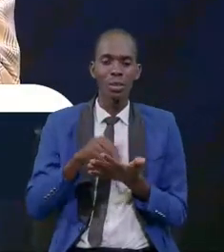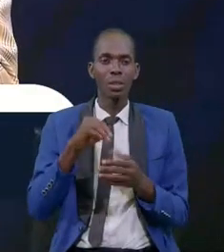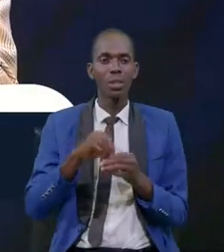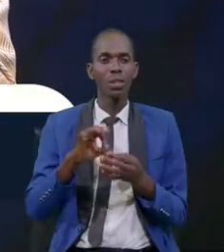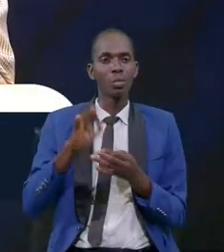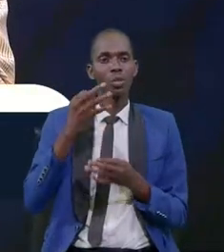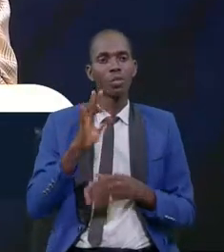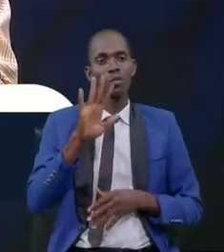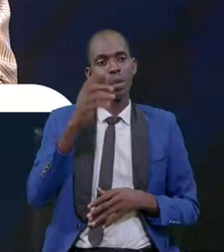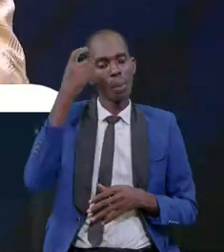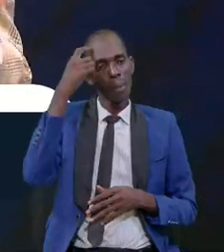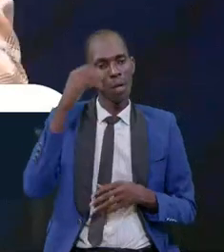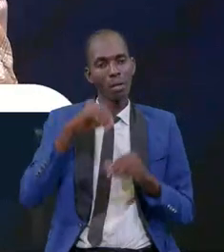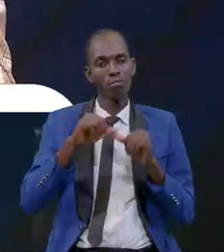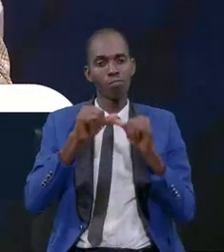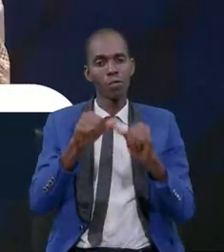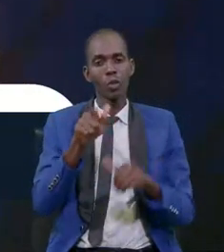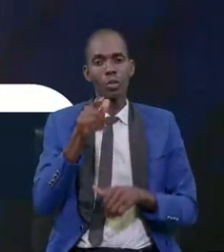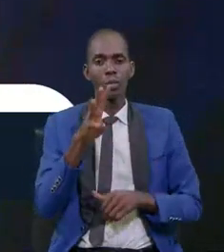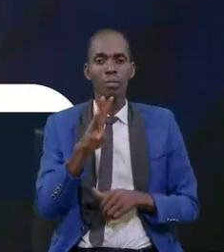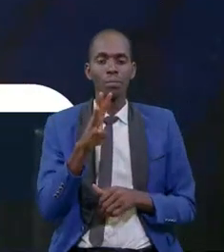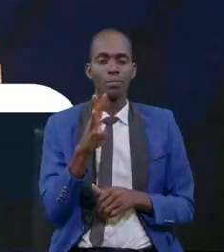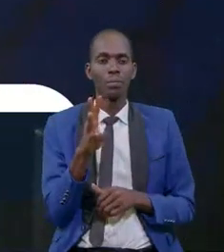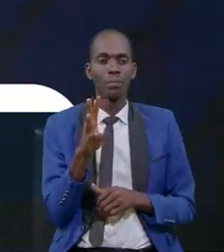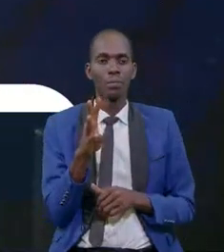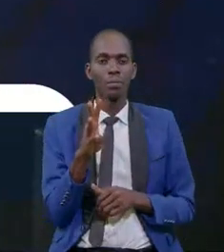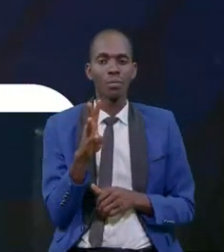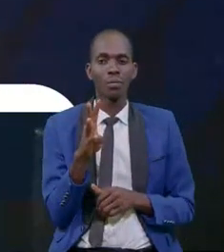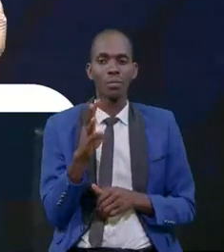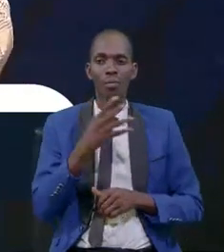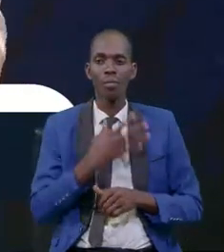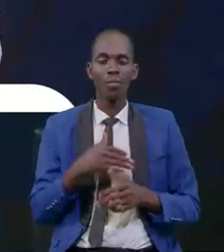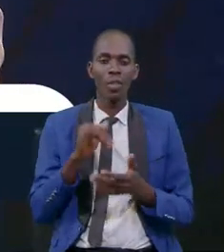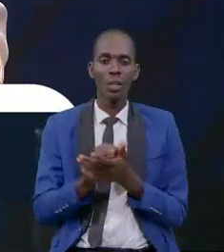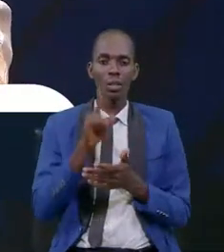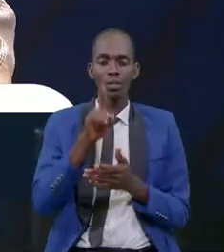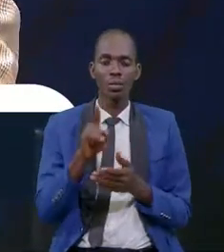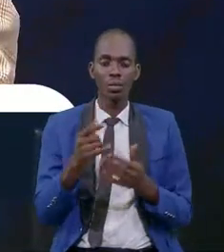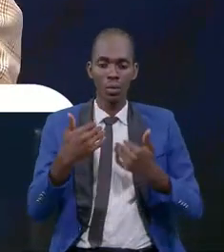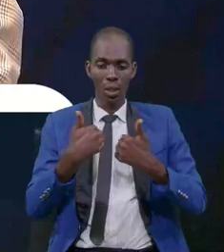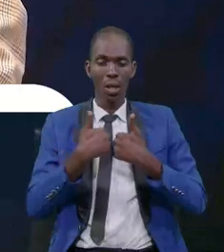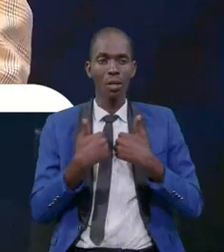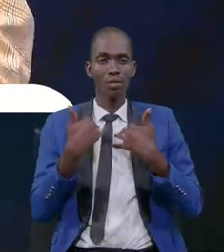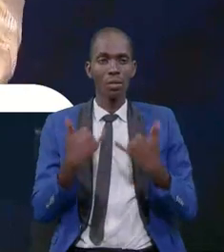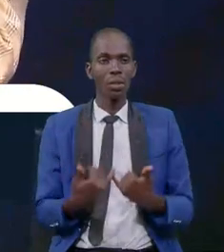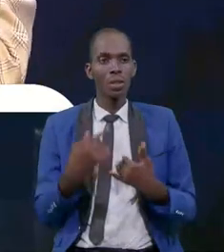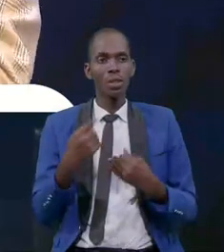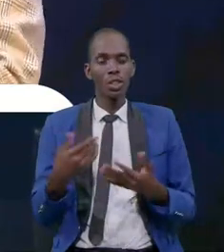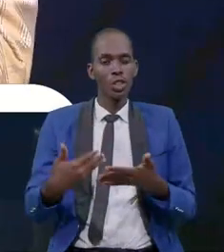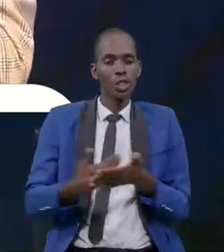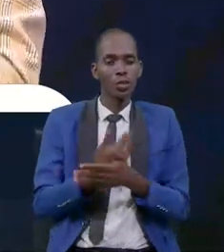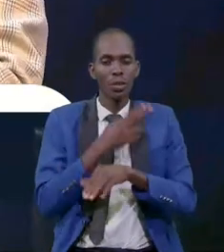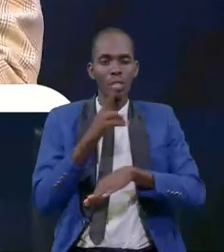Éphésiens 4, 23. À être renouvelé dans l'esprit de votre intelligence. 24. Et à revêtir l'homme